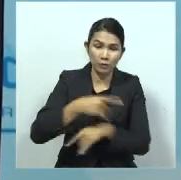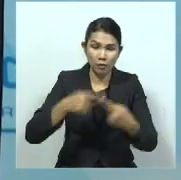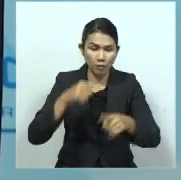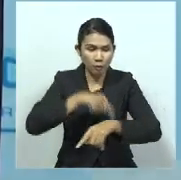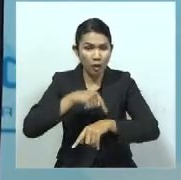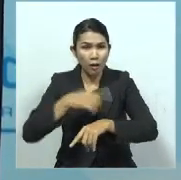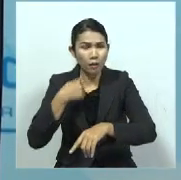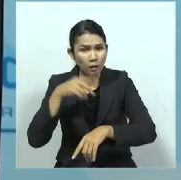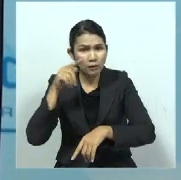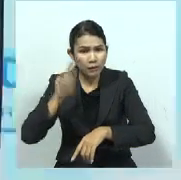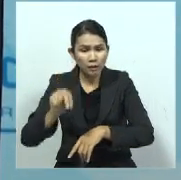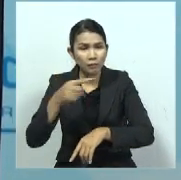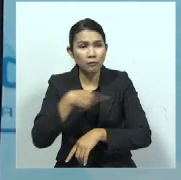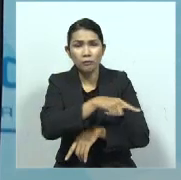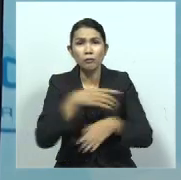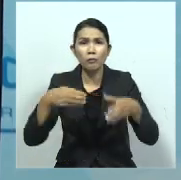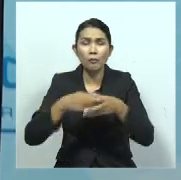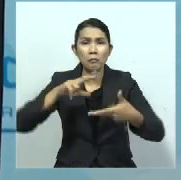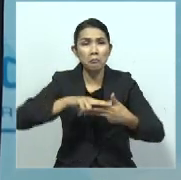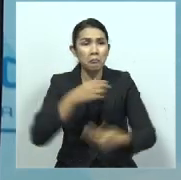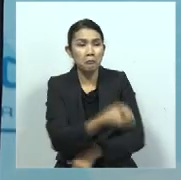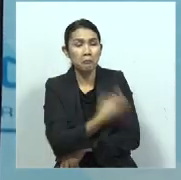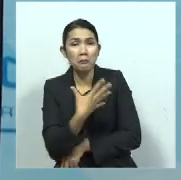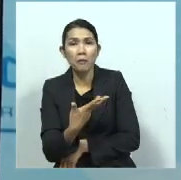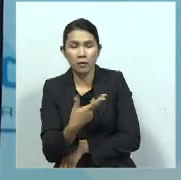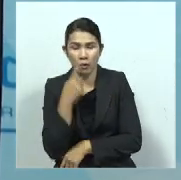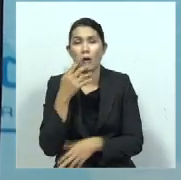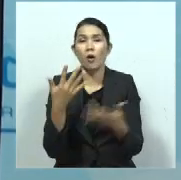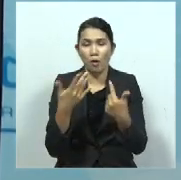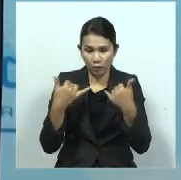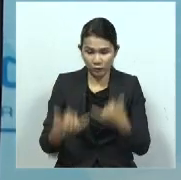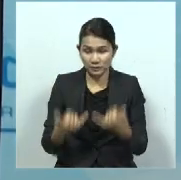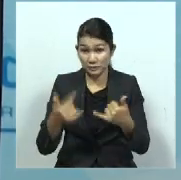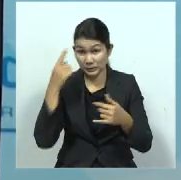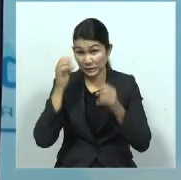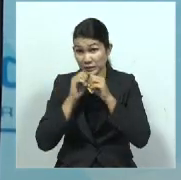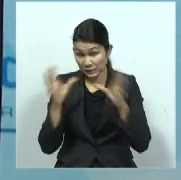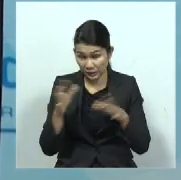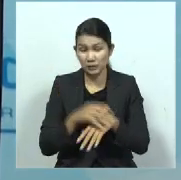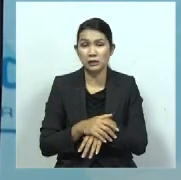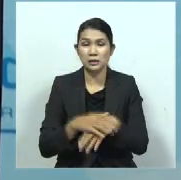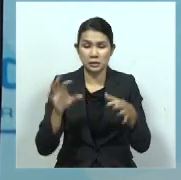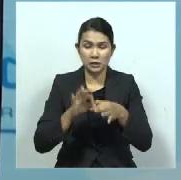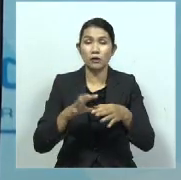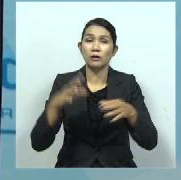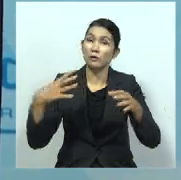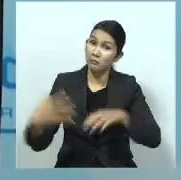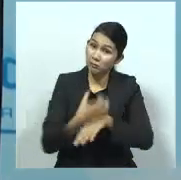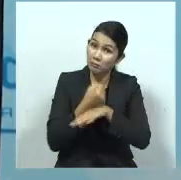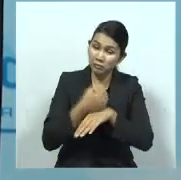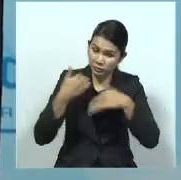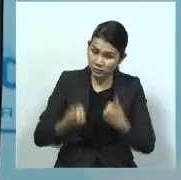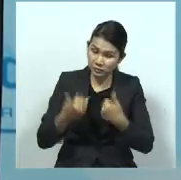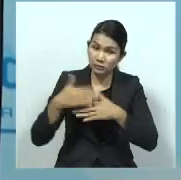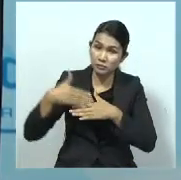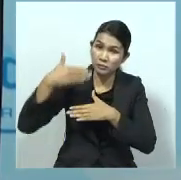แล้วพรรคพลังประชารัฐยังไม่ได้คำตอบก็คงจะมีความชัดเจนอีกครั้งในวันนี้นี่แหละนะฮะส่วนการดำเนินการทางการเมืองหลังจากนี้ไปจนถึ